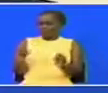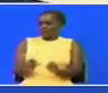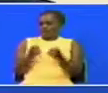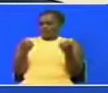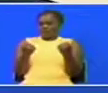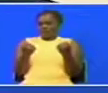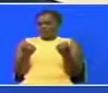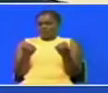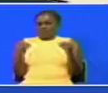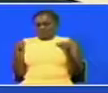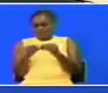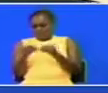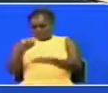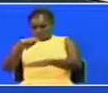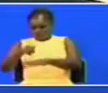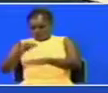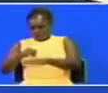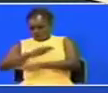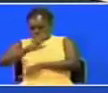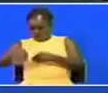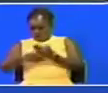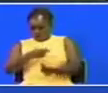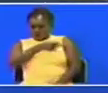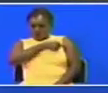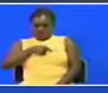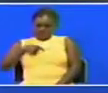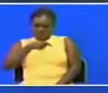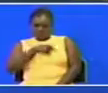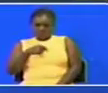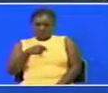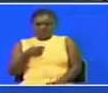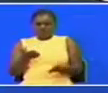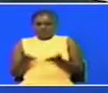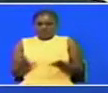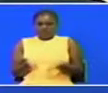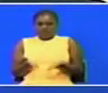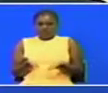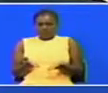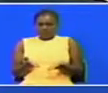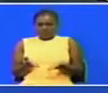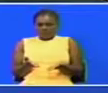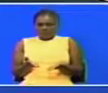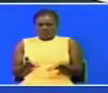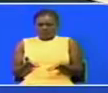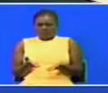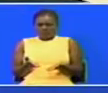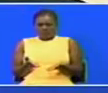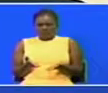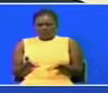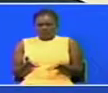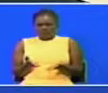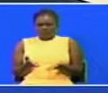All a meeting of all the federation is only 15k mil. The rest didn't